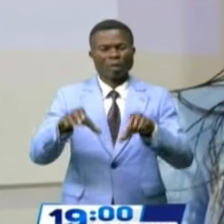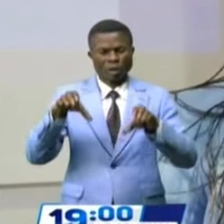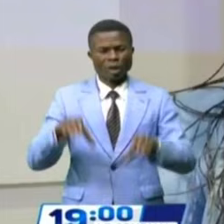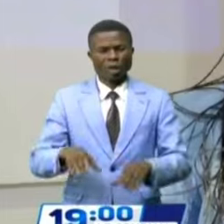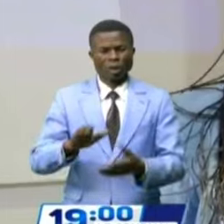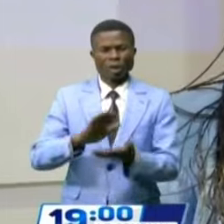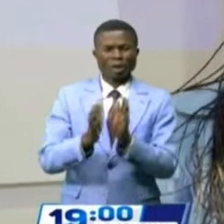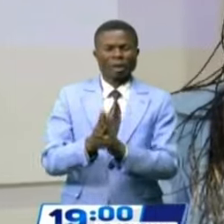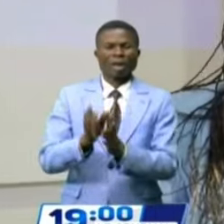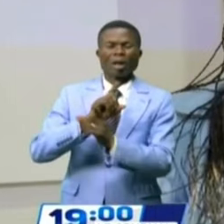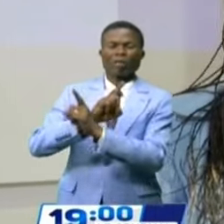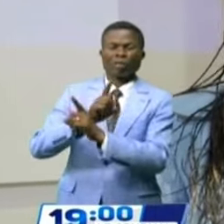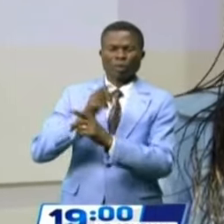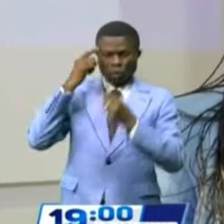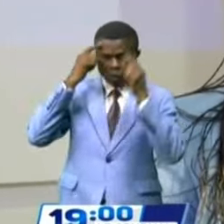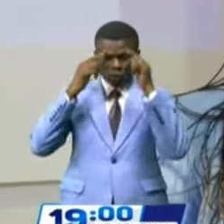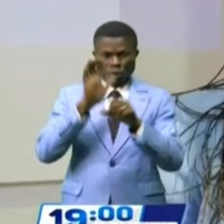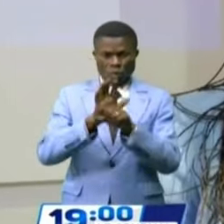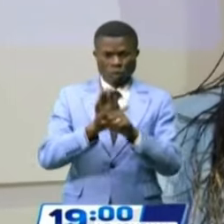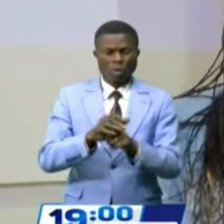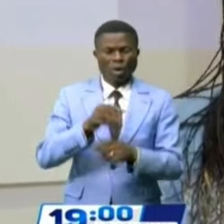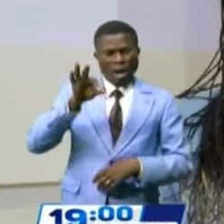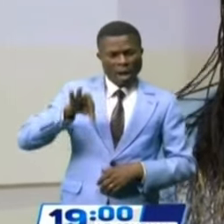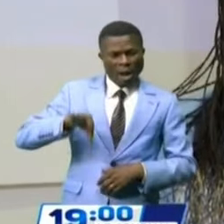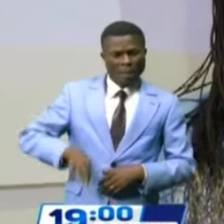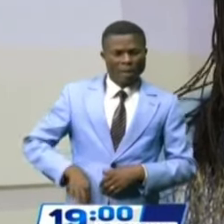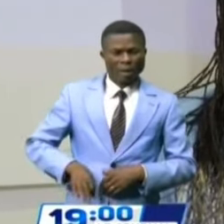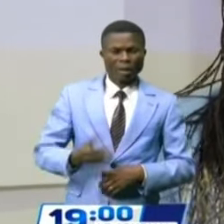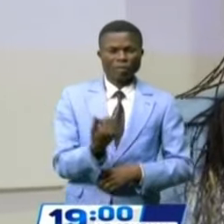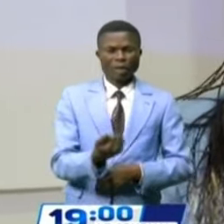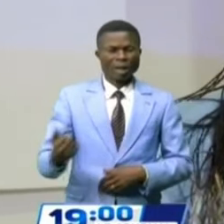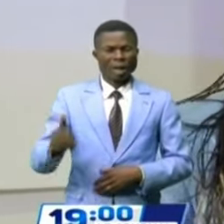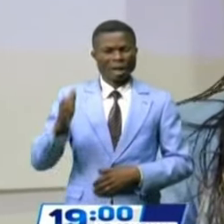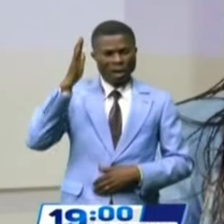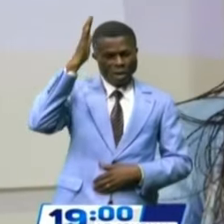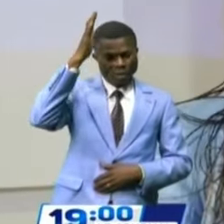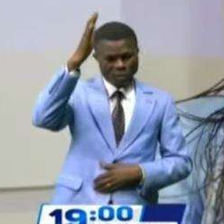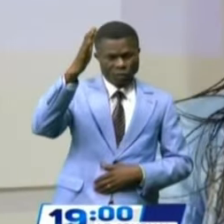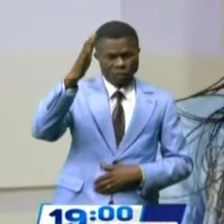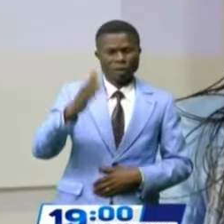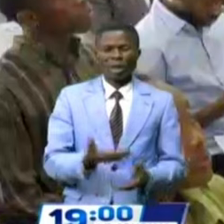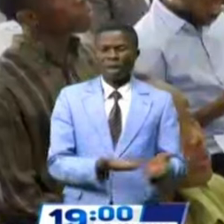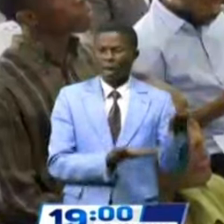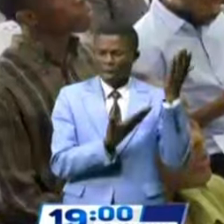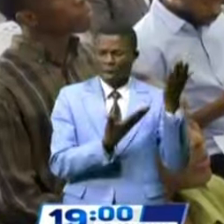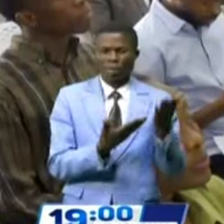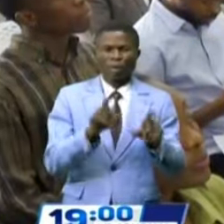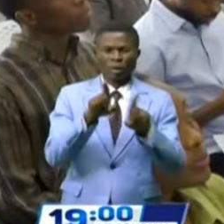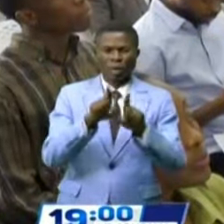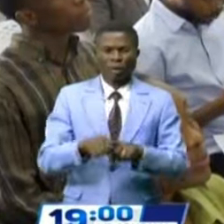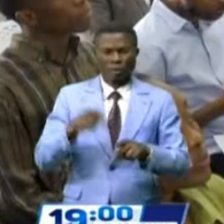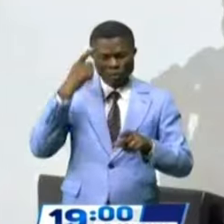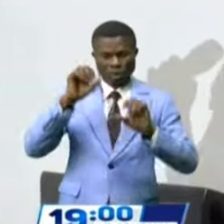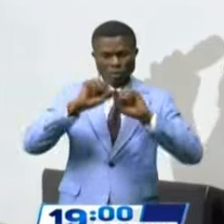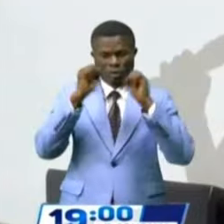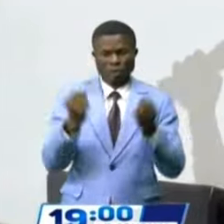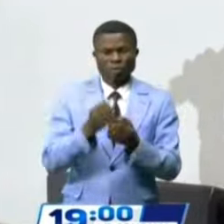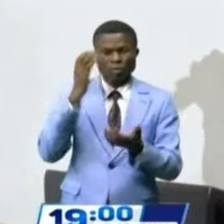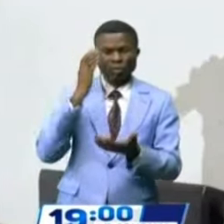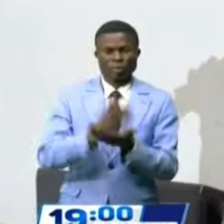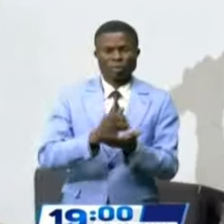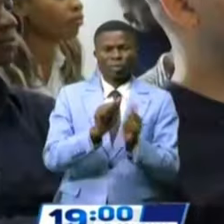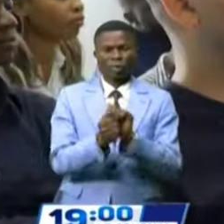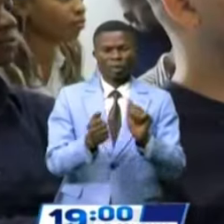sommes très inquiets pour l'avenir de nos enfants, je pense que c'est important, c'est un levier important pour notre société. Réduire la